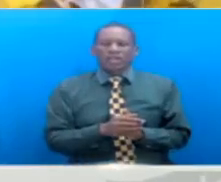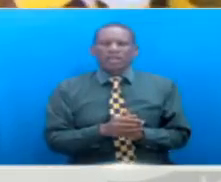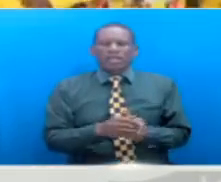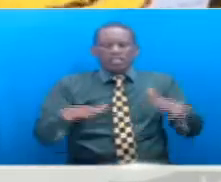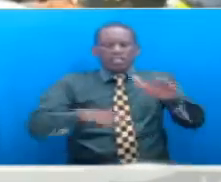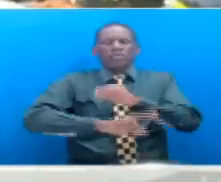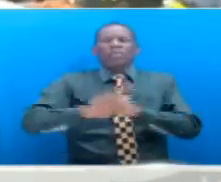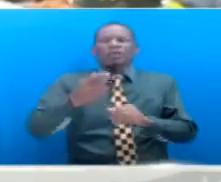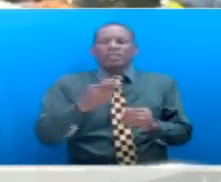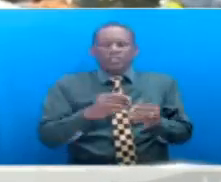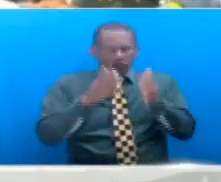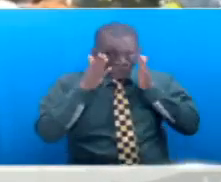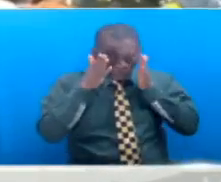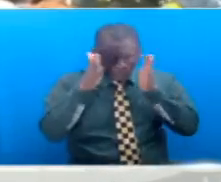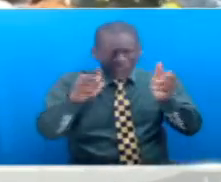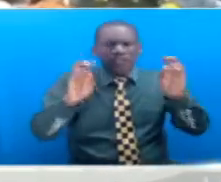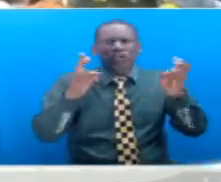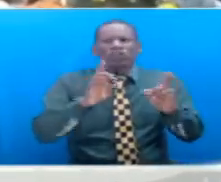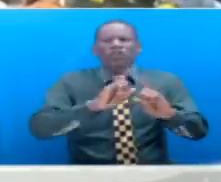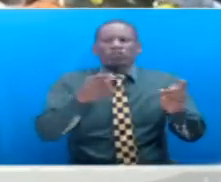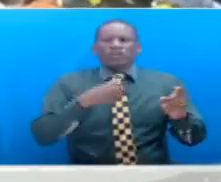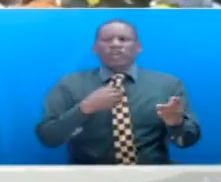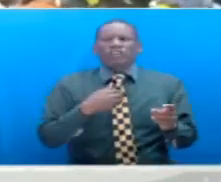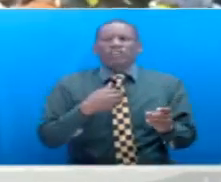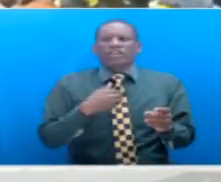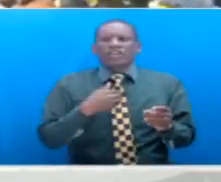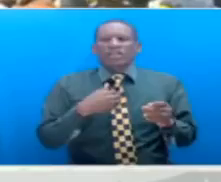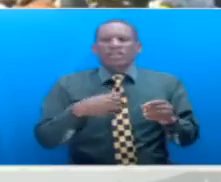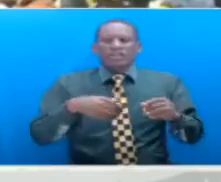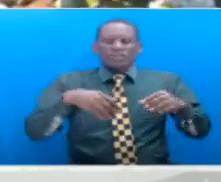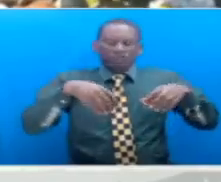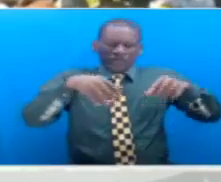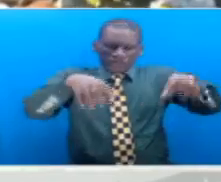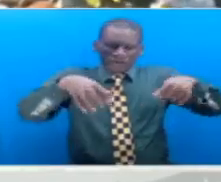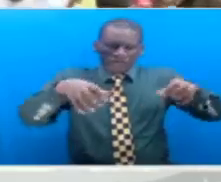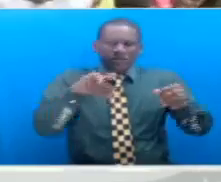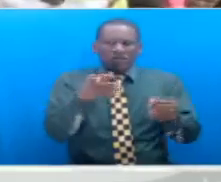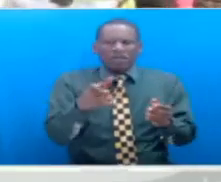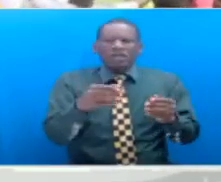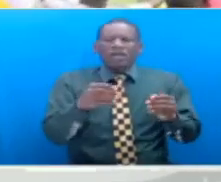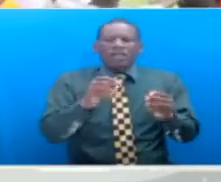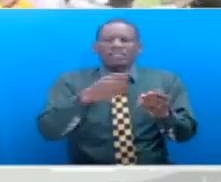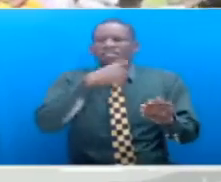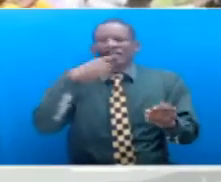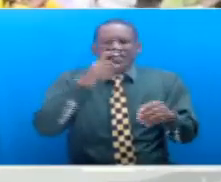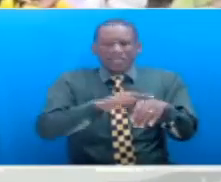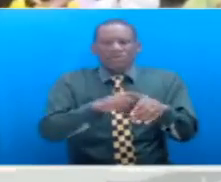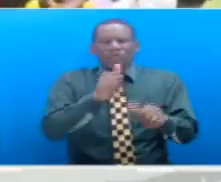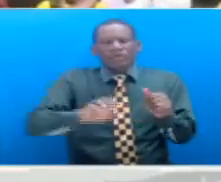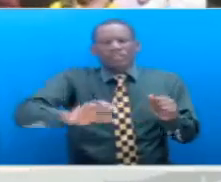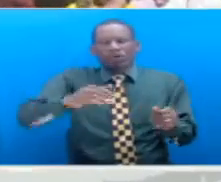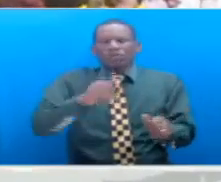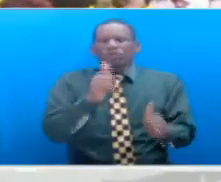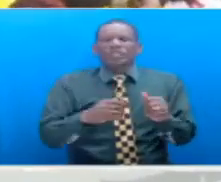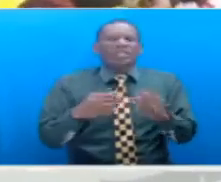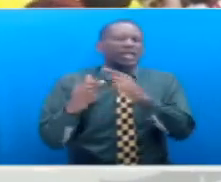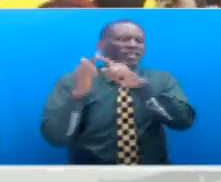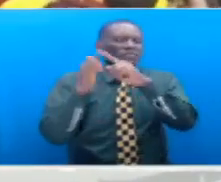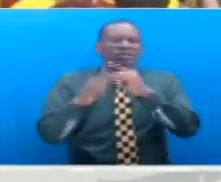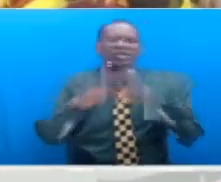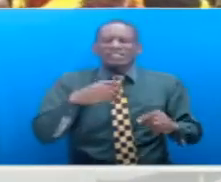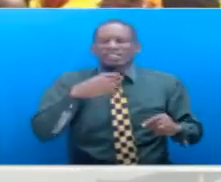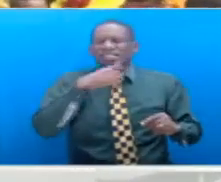Naibu rais akiangazia swala la uhaba wa maji na chakula katika kaunti hii, ambayo ni miongoni mwa kaunti zinazoshuhudia makali ya